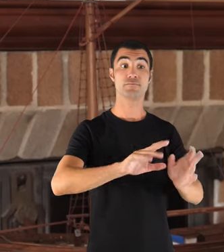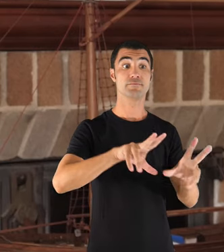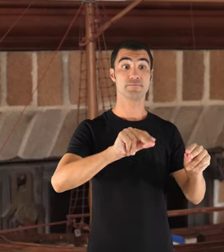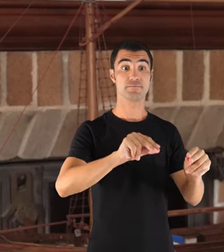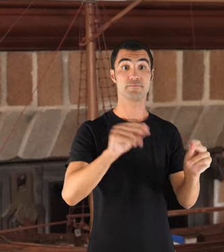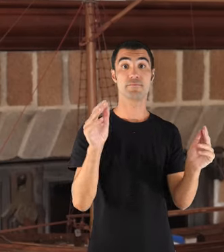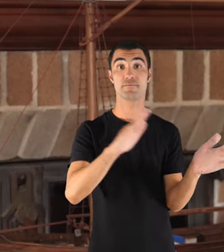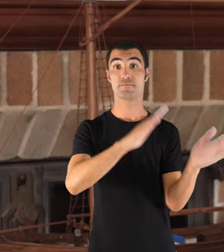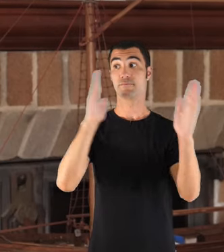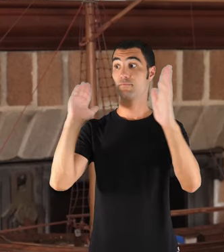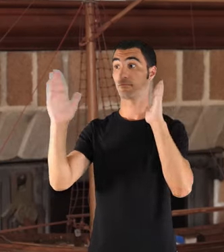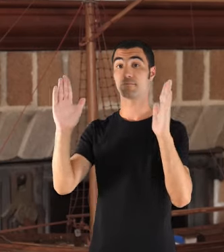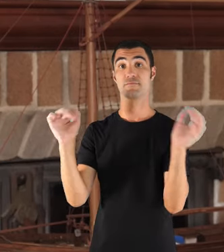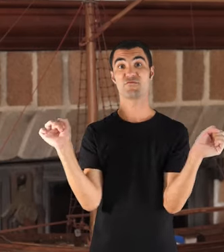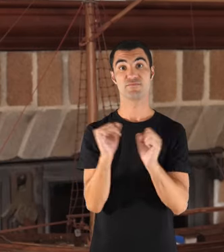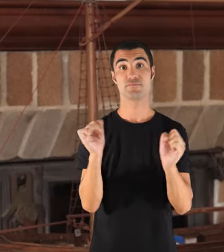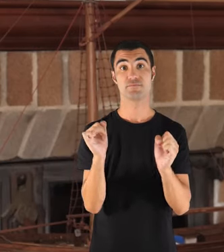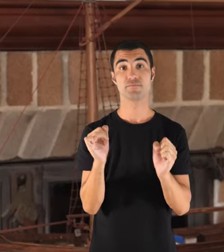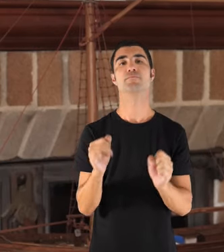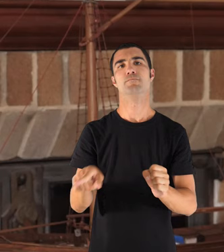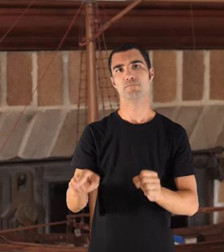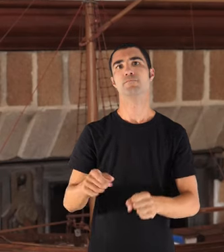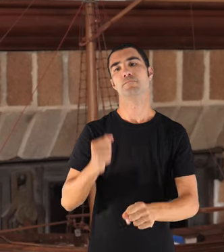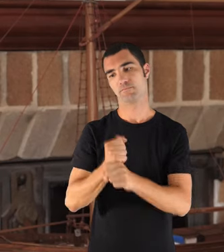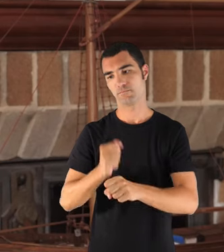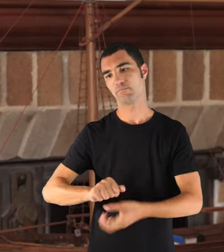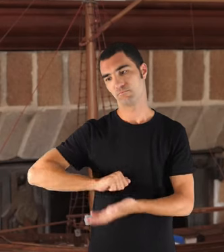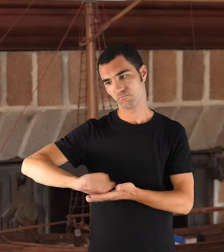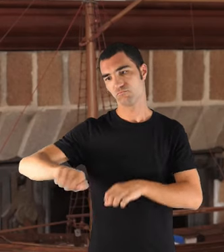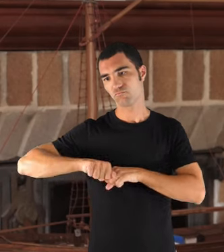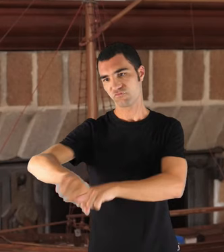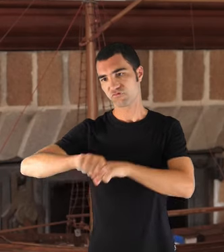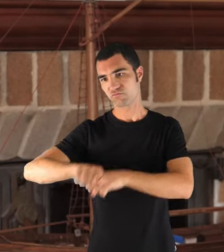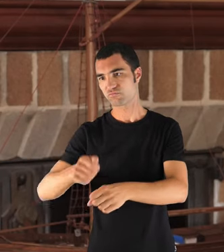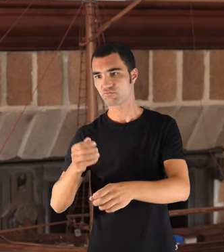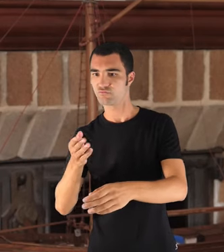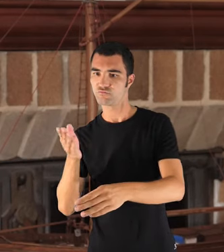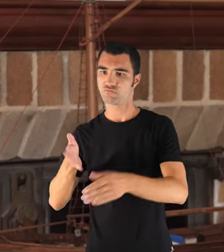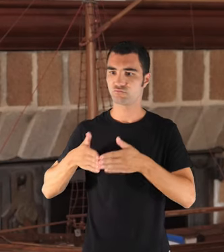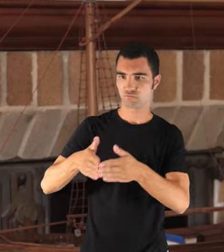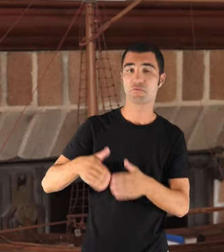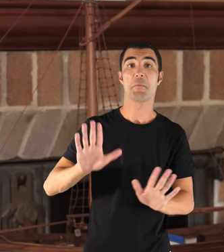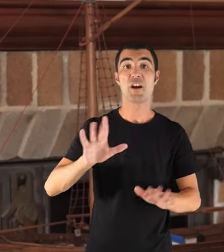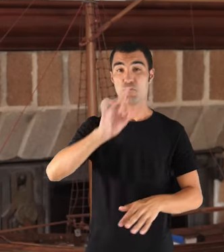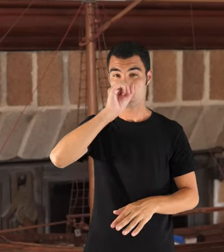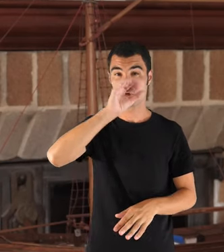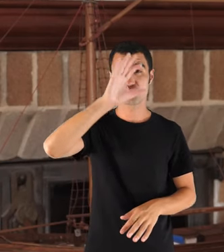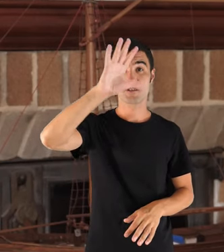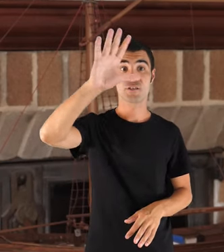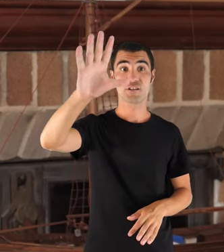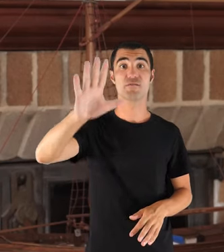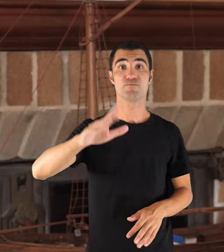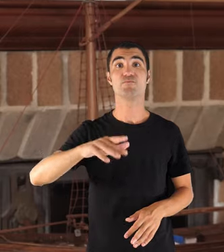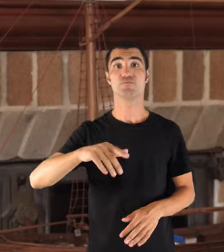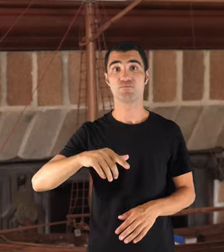dedicava també a la feina mestre d'aixa. El que passa que moltes vegades, molts anys, era per arreglar i arreglar i